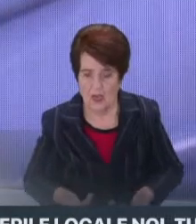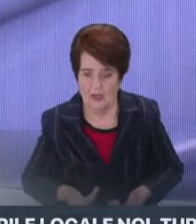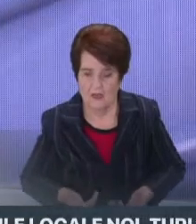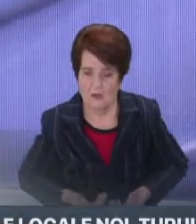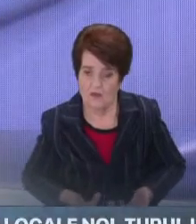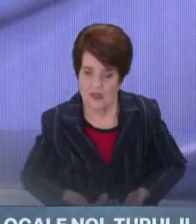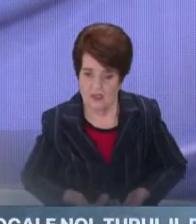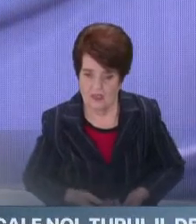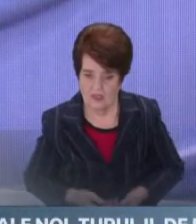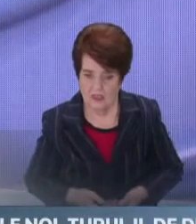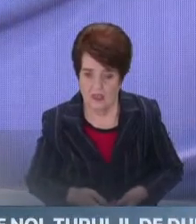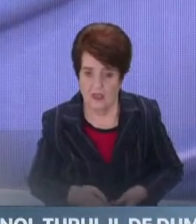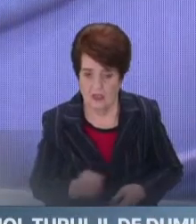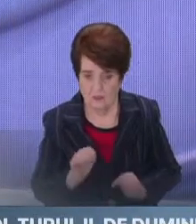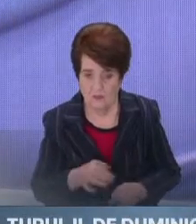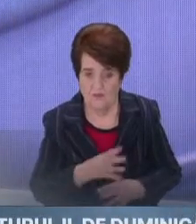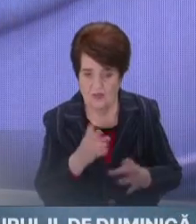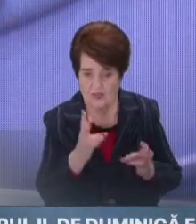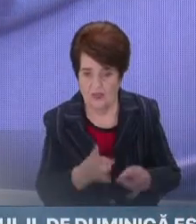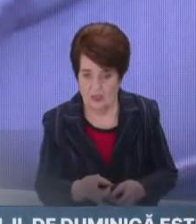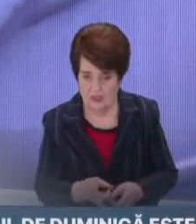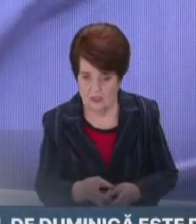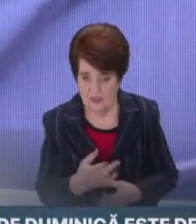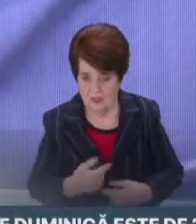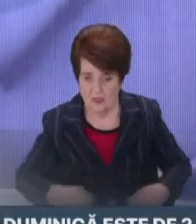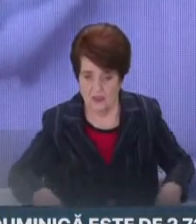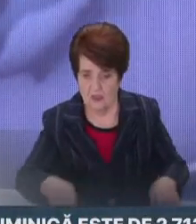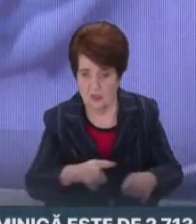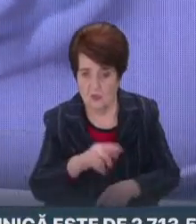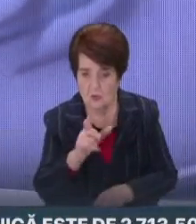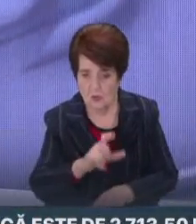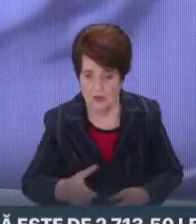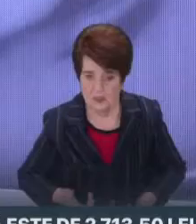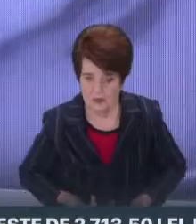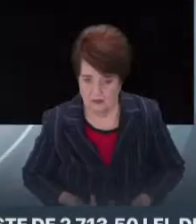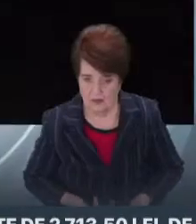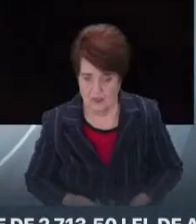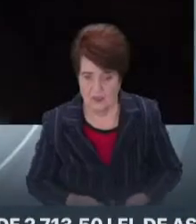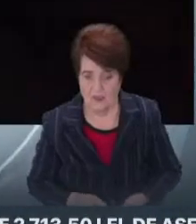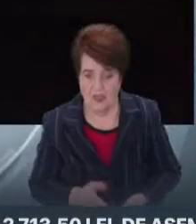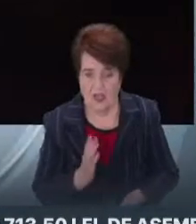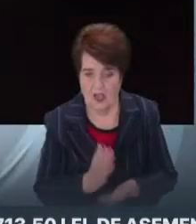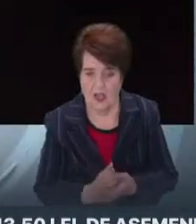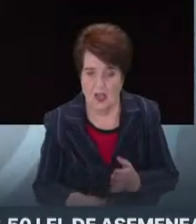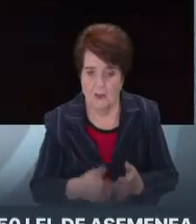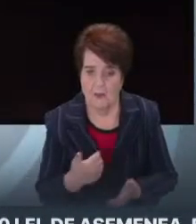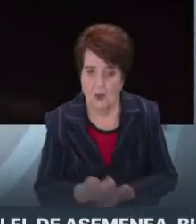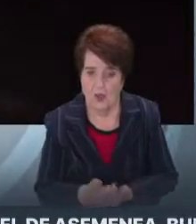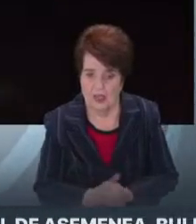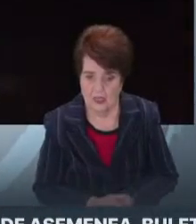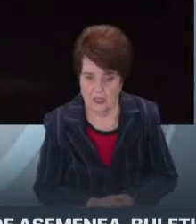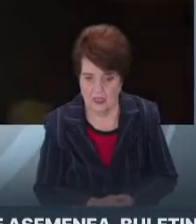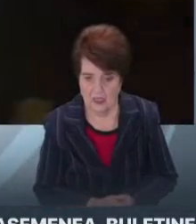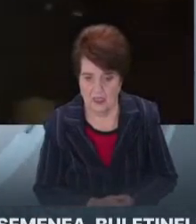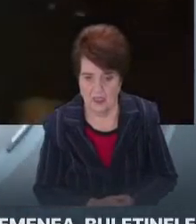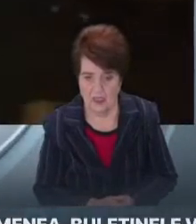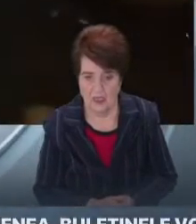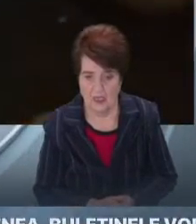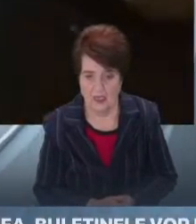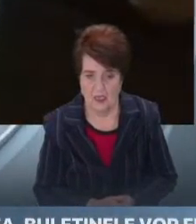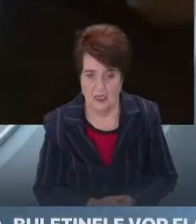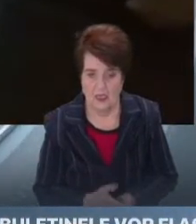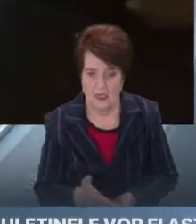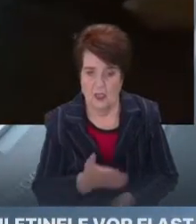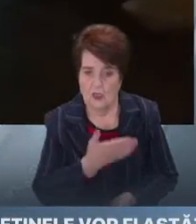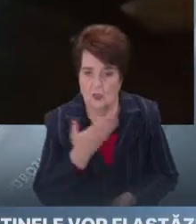siguranța personală și a celor din jur. Viața are prioritate și nu